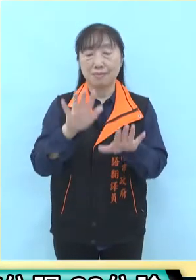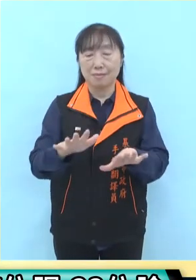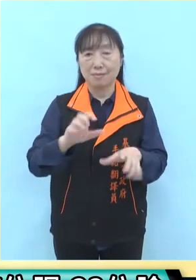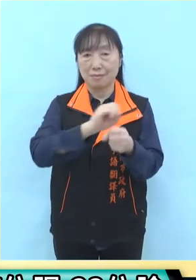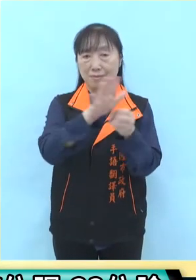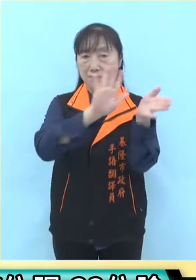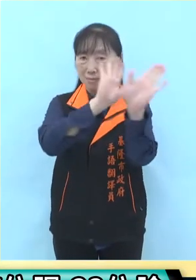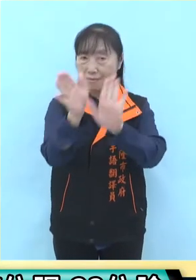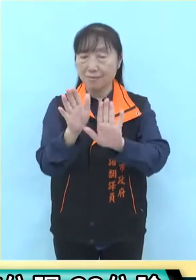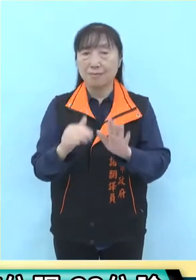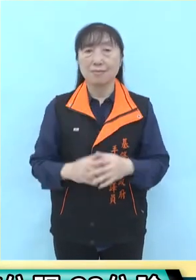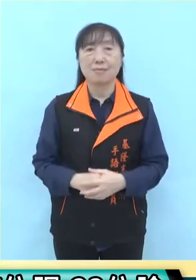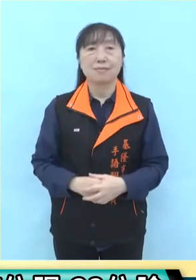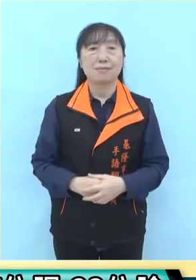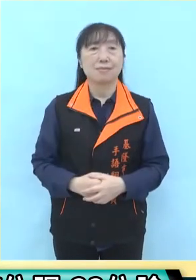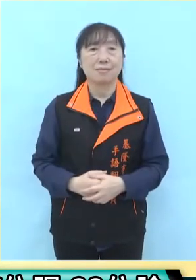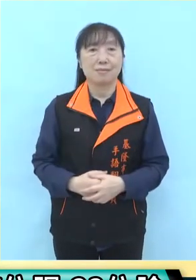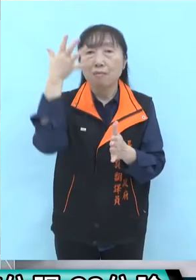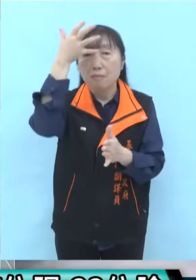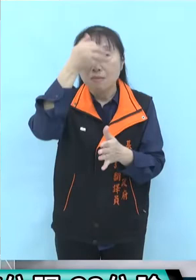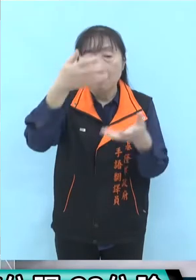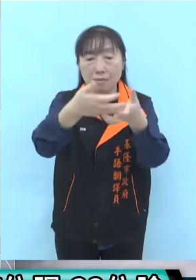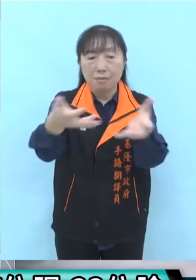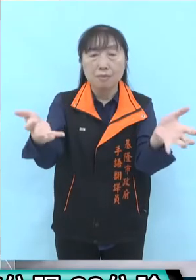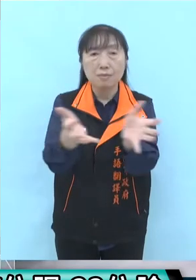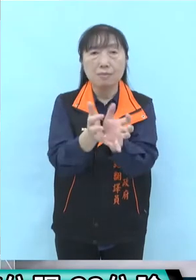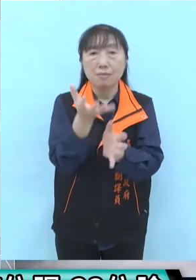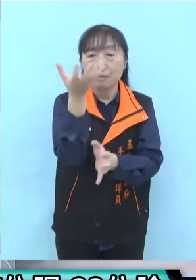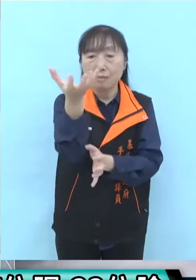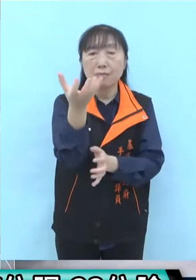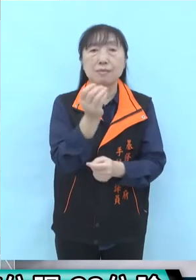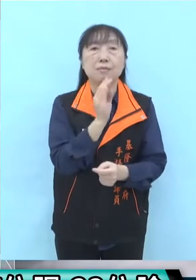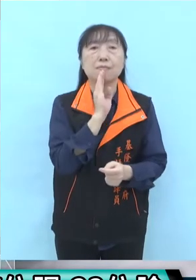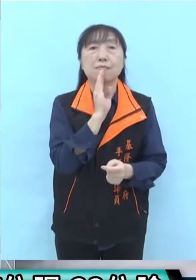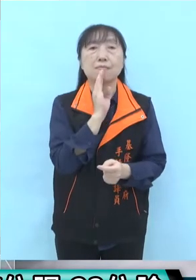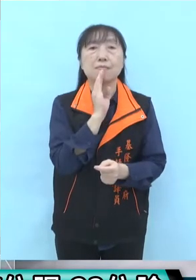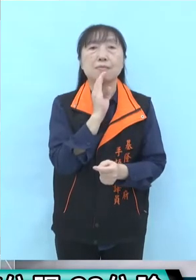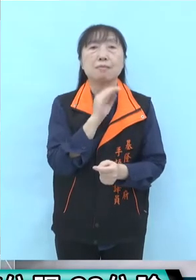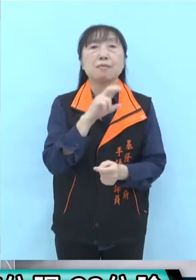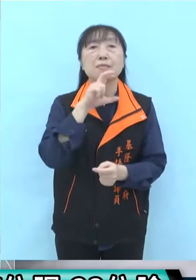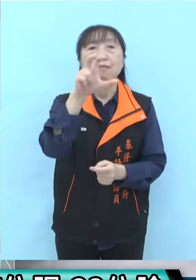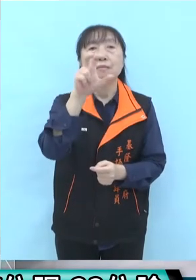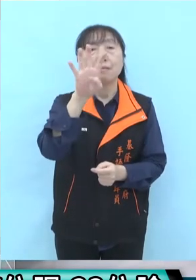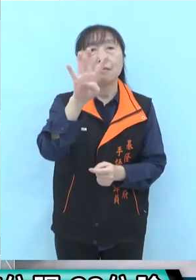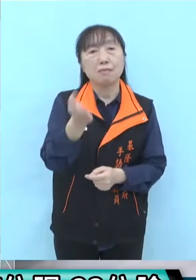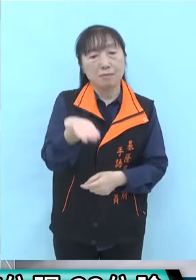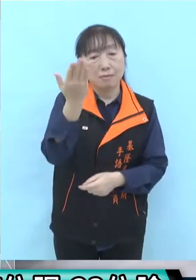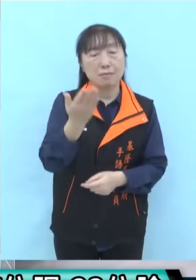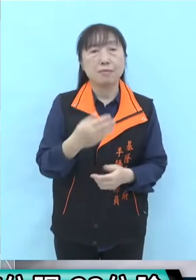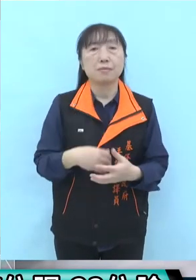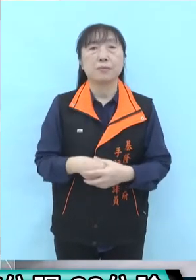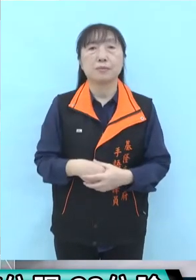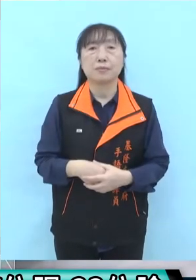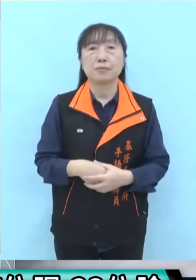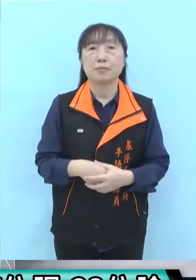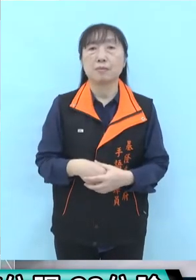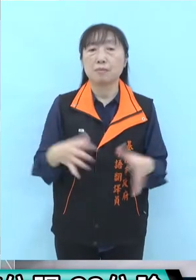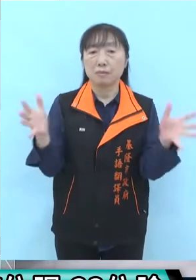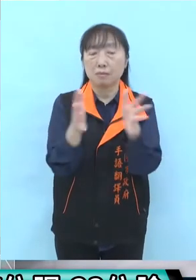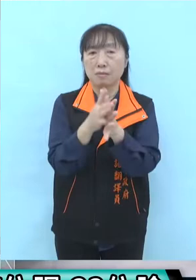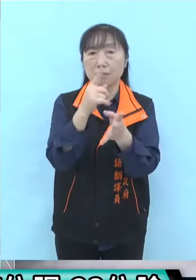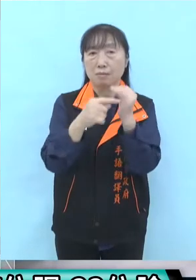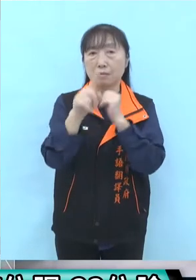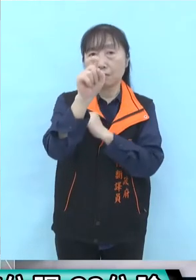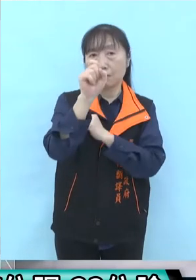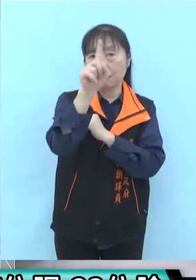性长者集中分区专责照护。 大部分都在74岁以上，那共有11位住